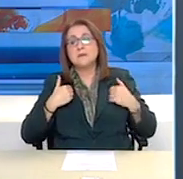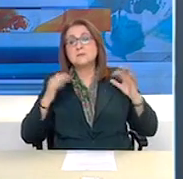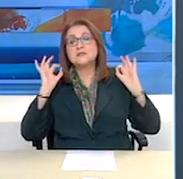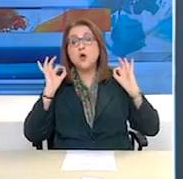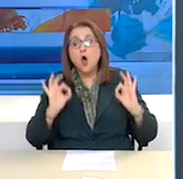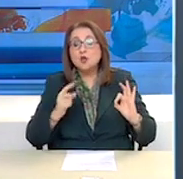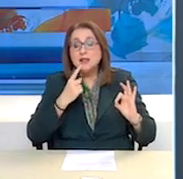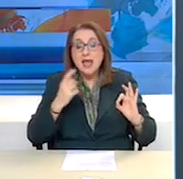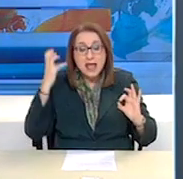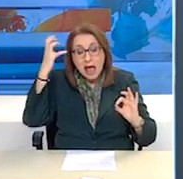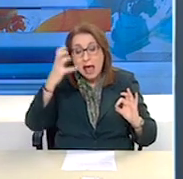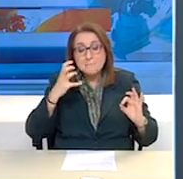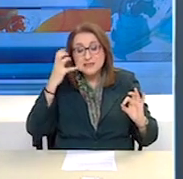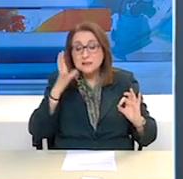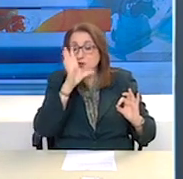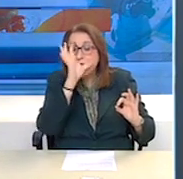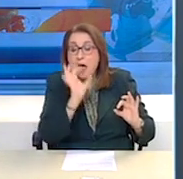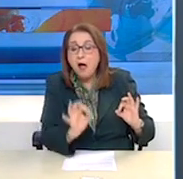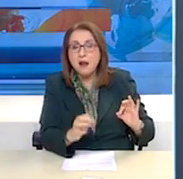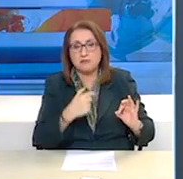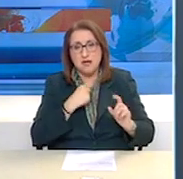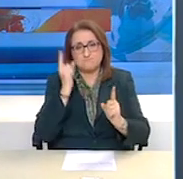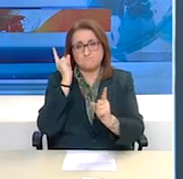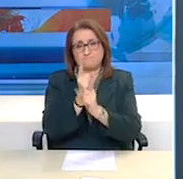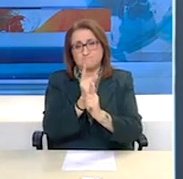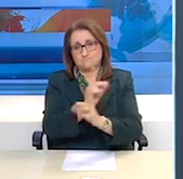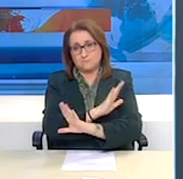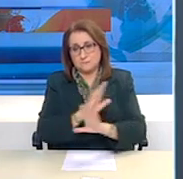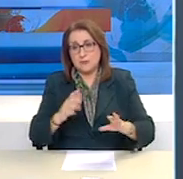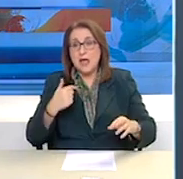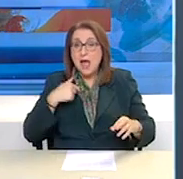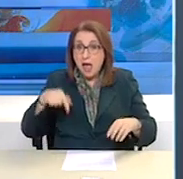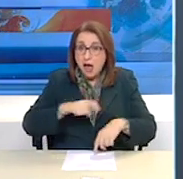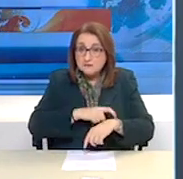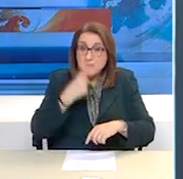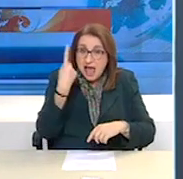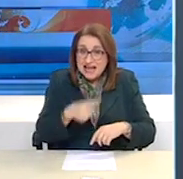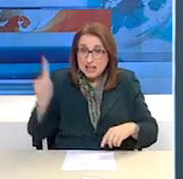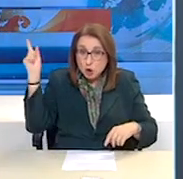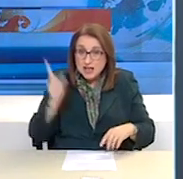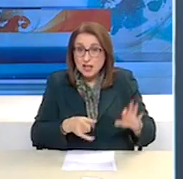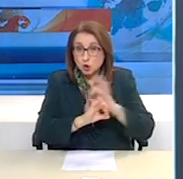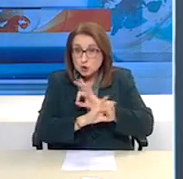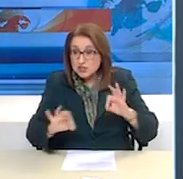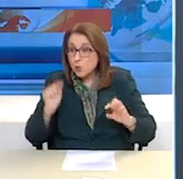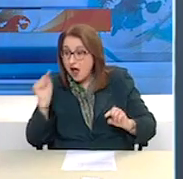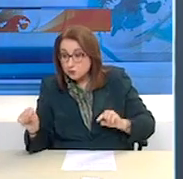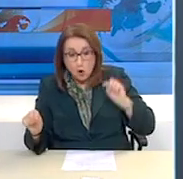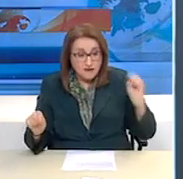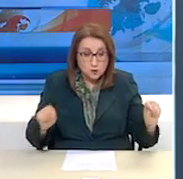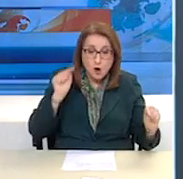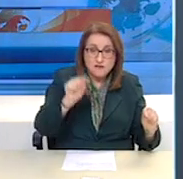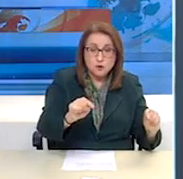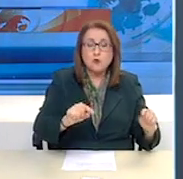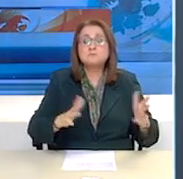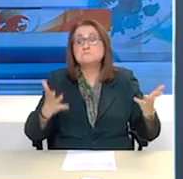αλήθειας, η οποία αυτή τη στιγμή δεν μπορεί 100% να τεκμηριωθεί. Και σίγουρα το μέγιστο όφελος από τις μάσκες είναι